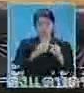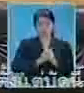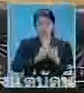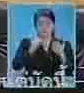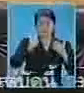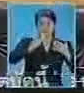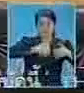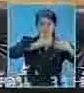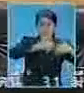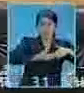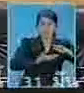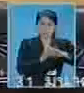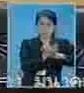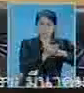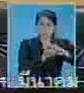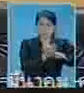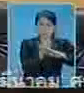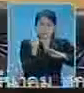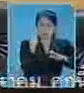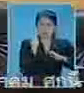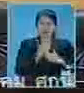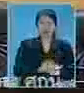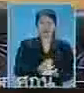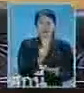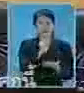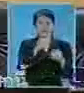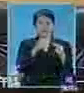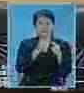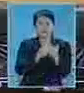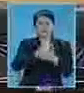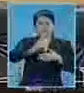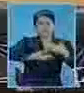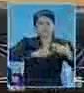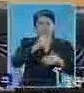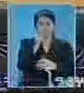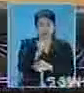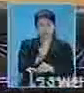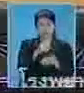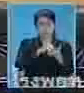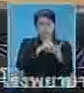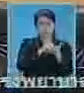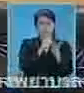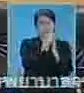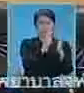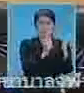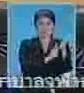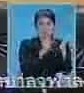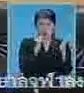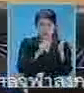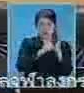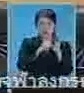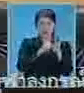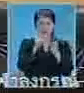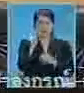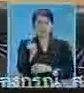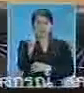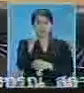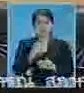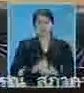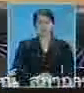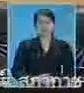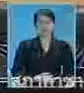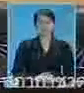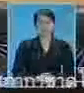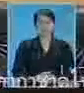นั้นก็คือมีความจำเป็นอาจจะต้องแก้กฎหมายในบางประเด็นเพื่อที่